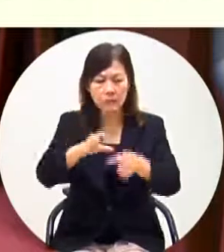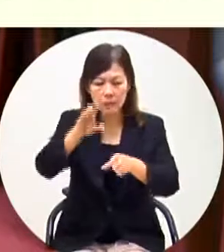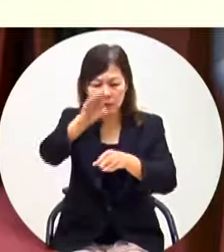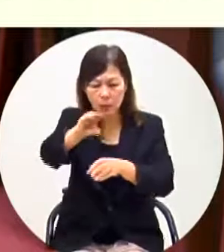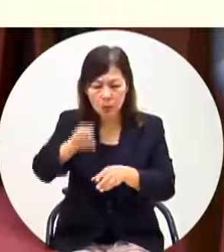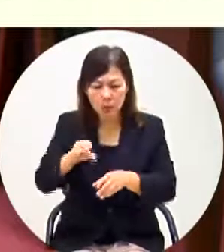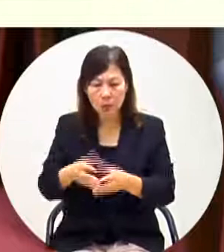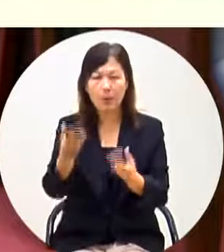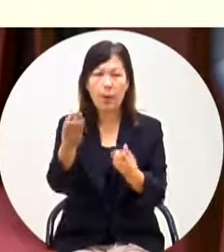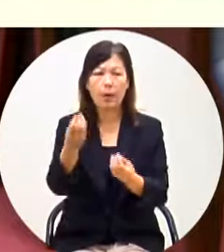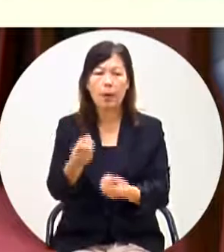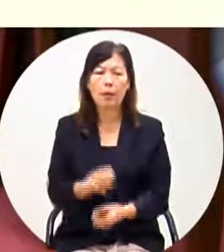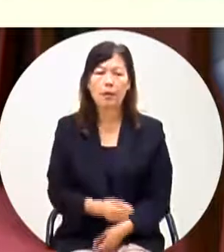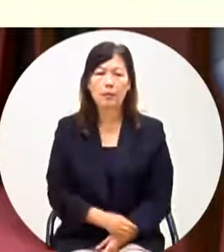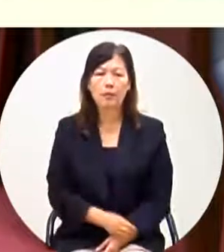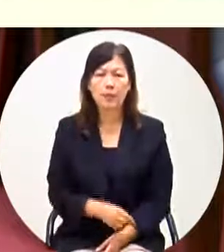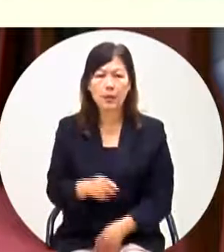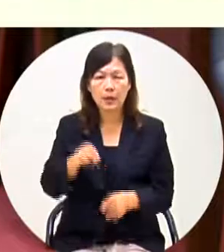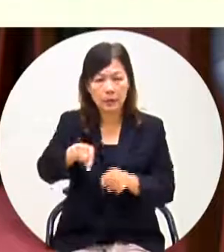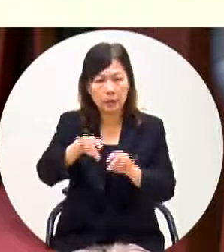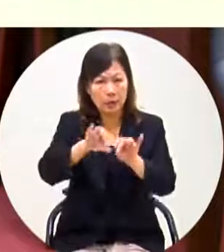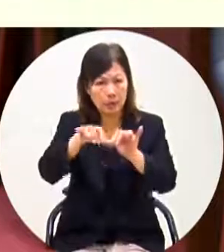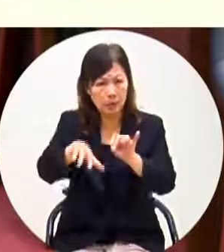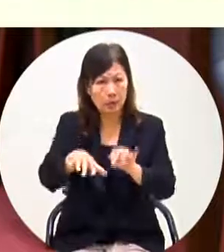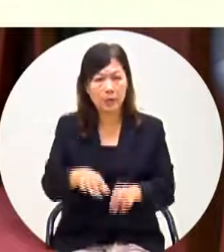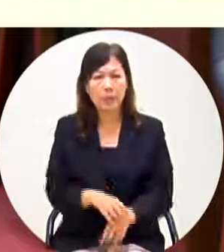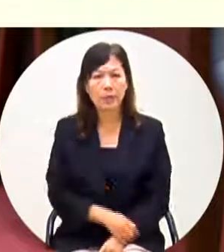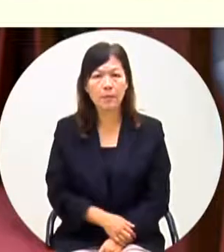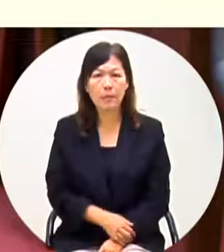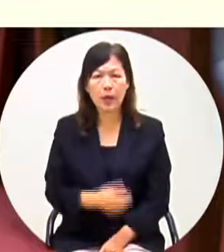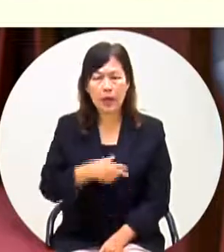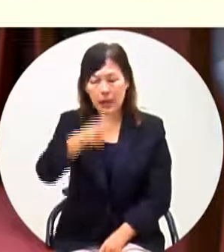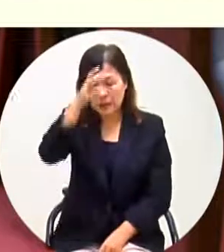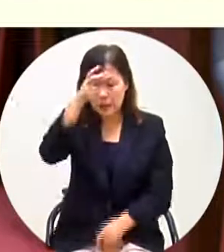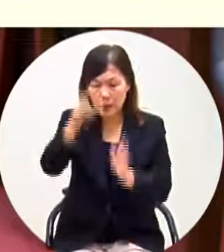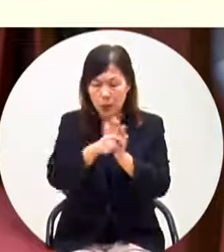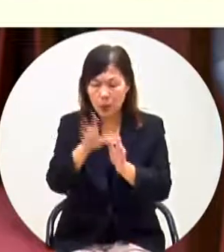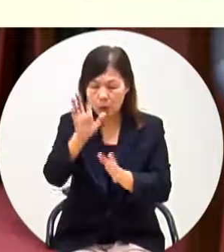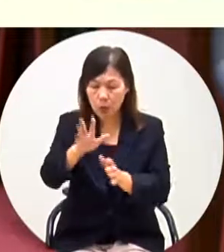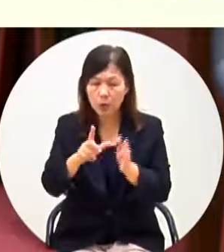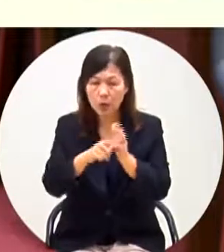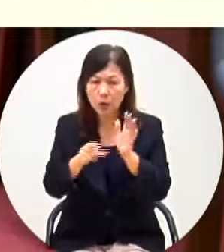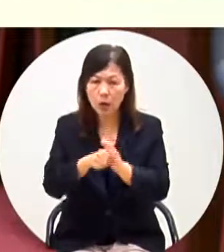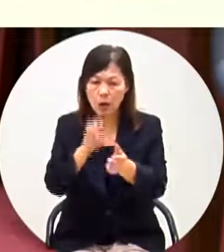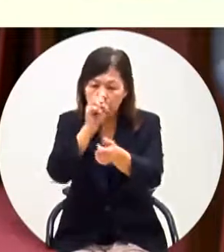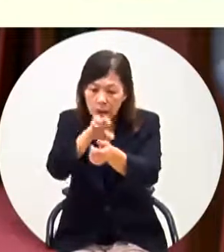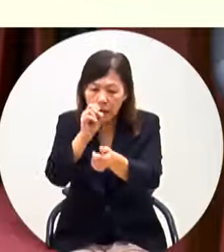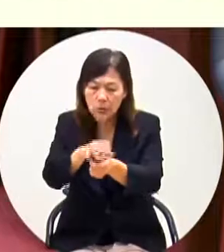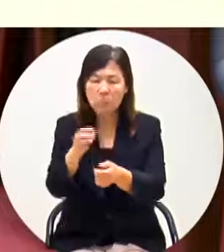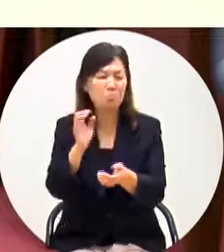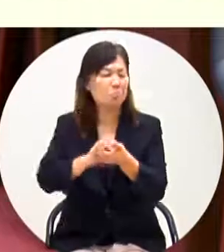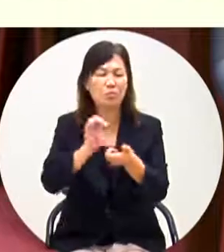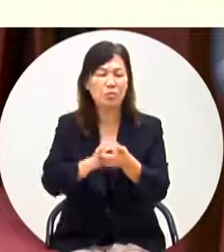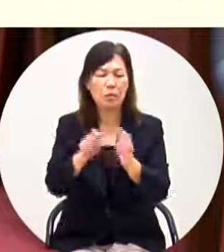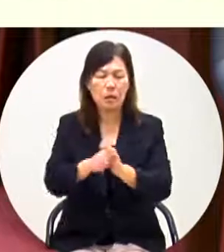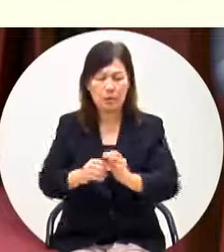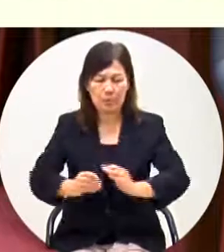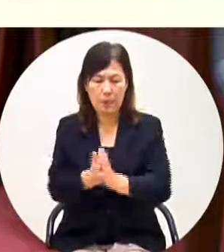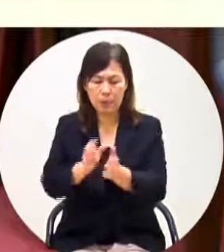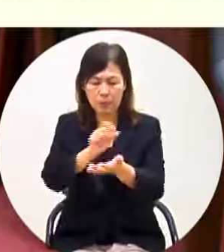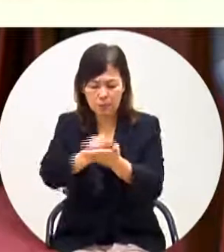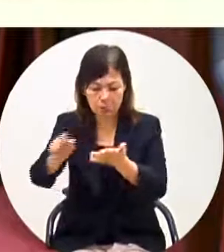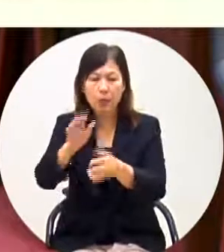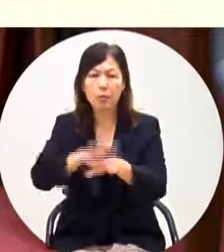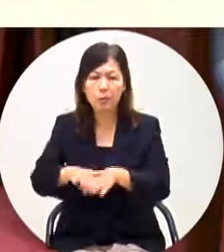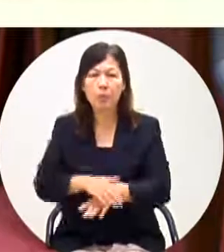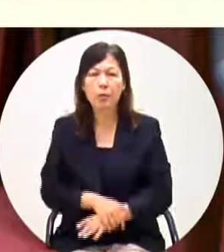方警方有时候不见得是劝导哦，有时候是马上开单，有时候是检举达人拍